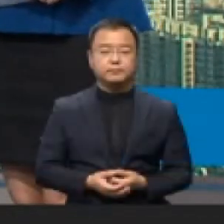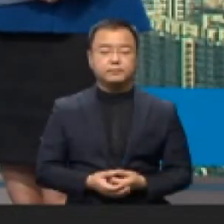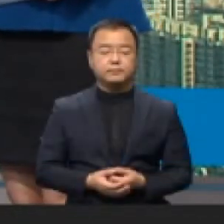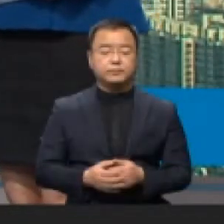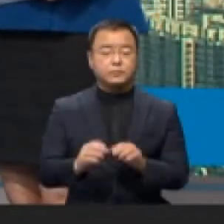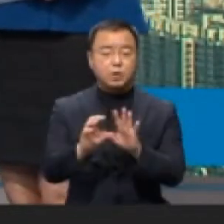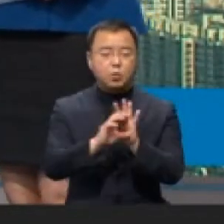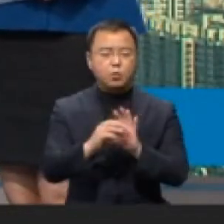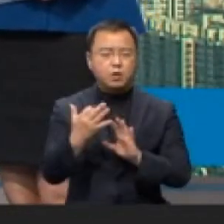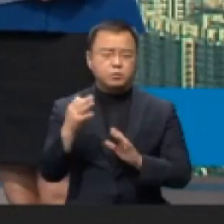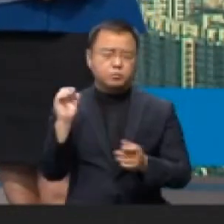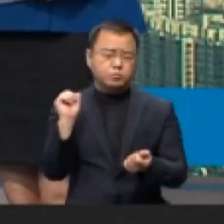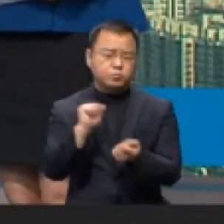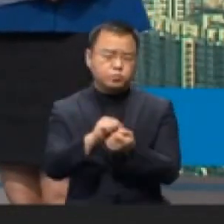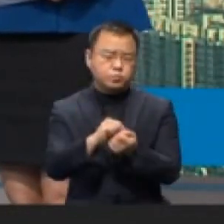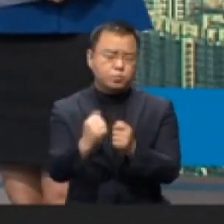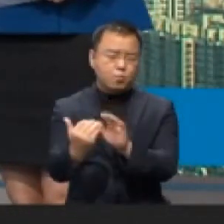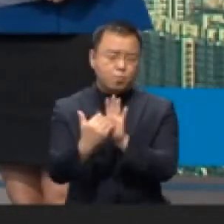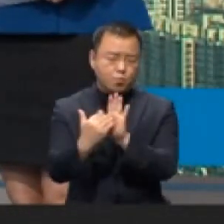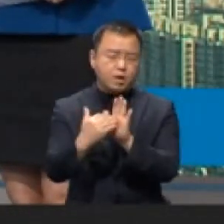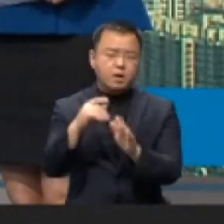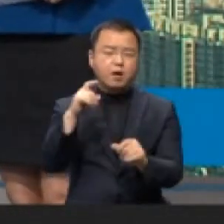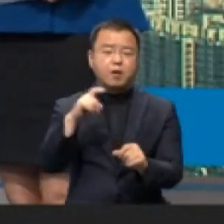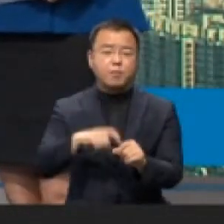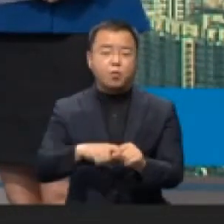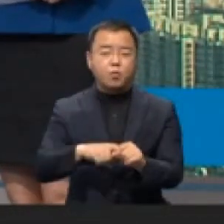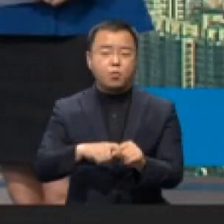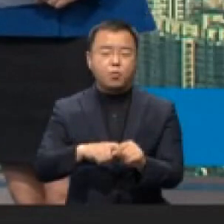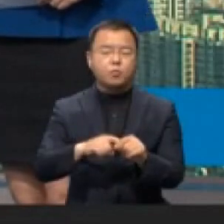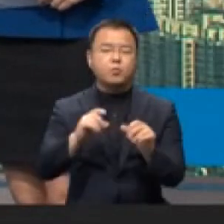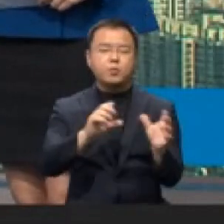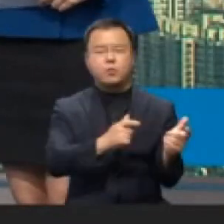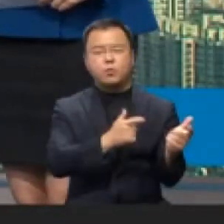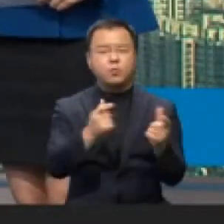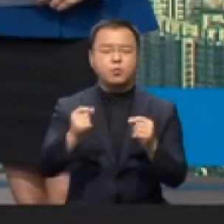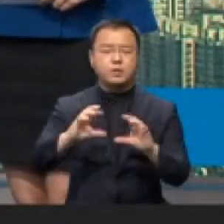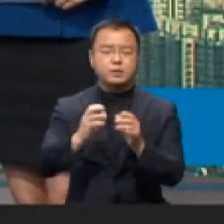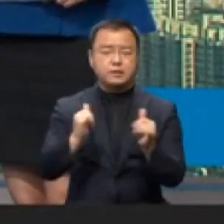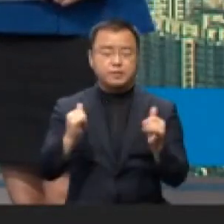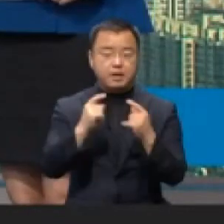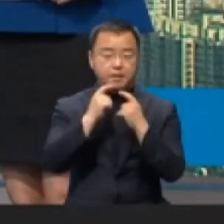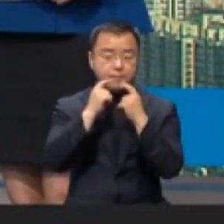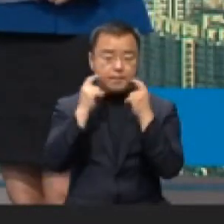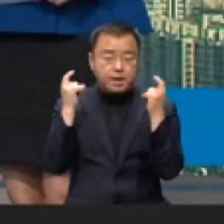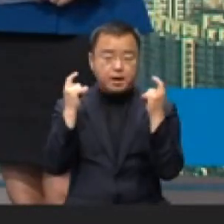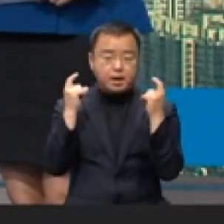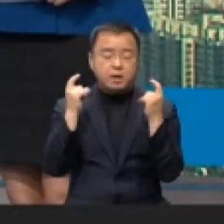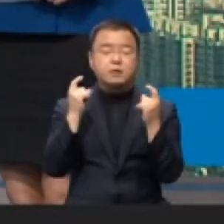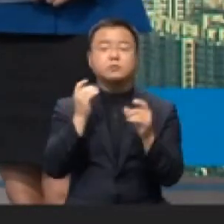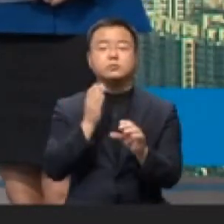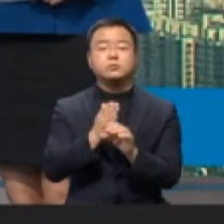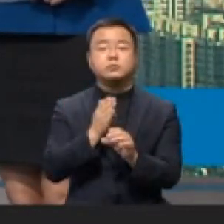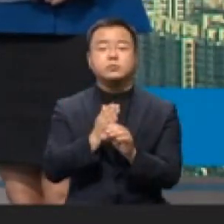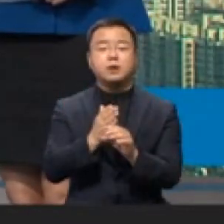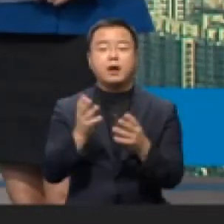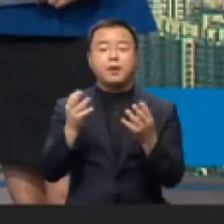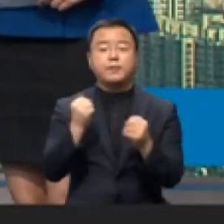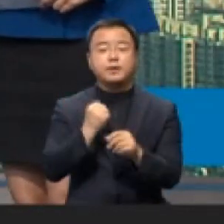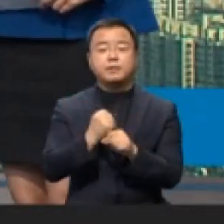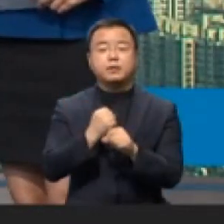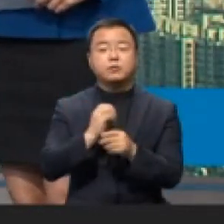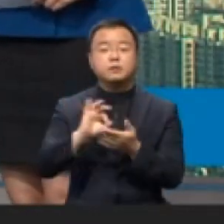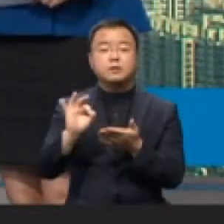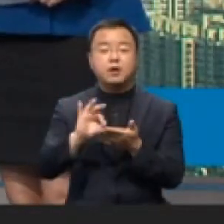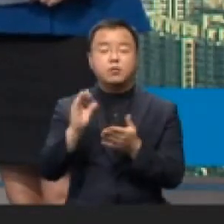코로나19의 확산 방지를 위해 전 세계 사람들이 마스크를 착용하고 있죠. 수많은 마스크가 생산되고 사용되면서 한